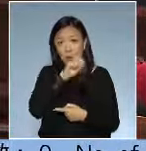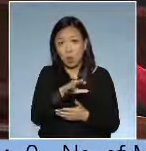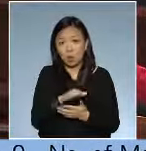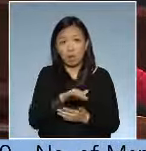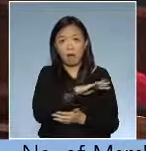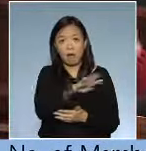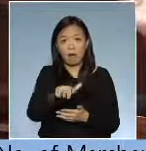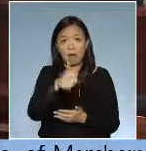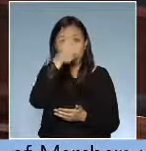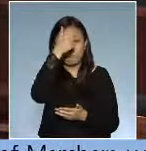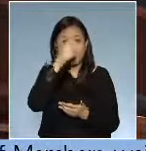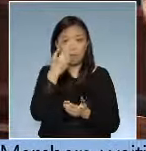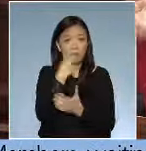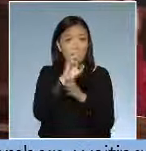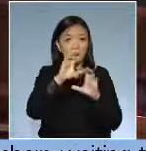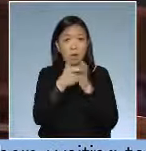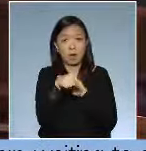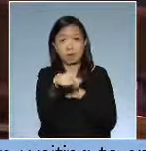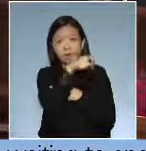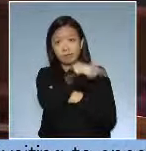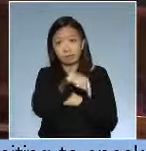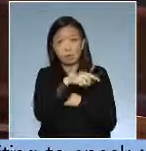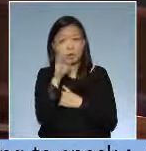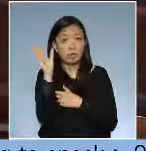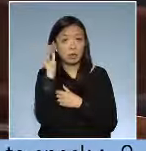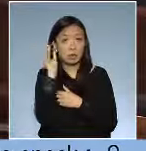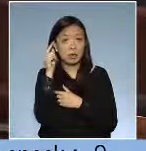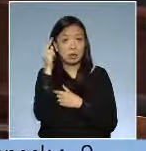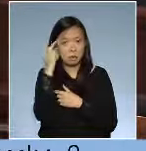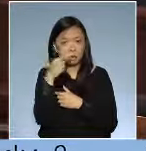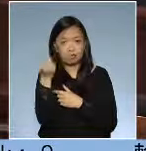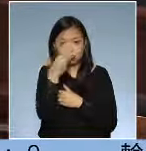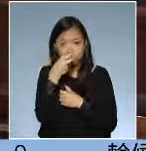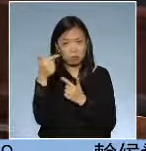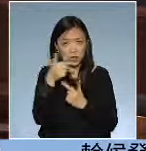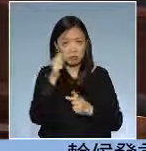反對派嘅議員聽，叫佢哋以後唔好再有咁樣嘅言行呢？